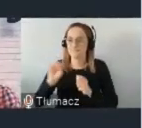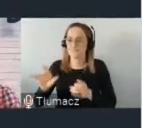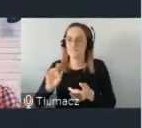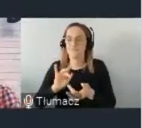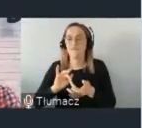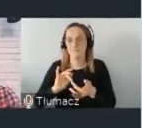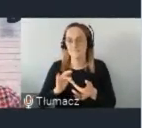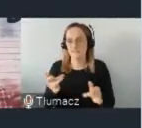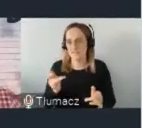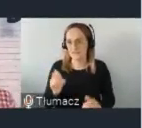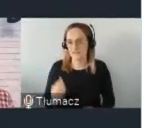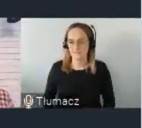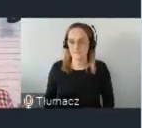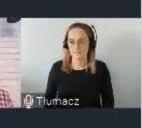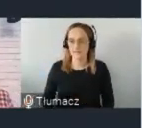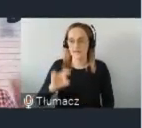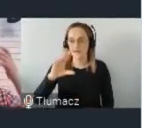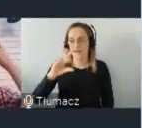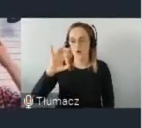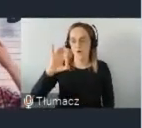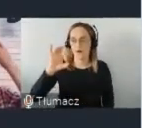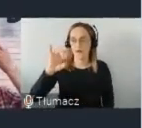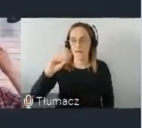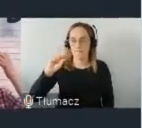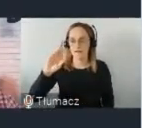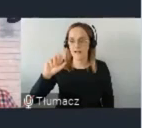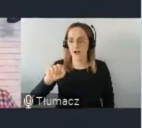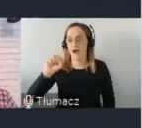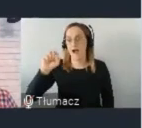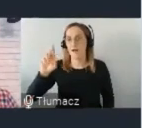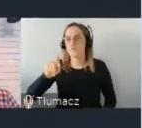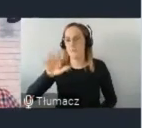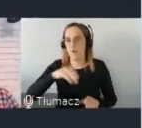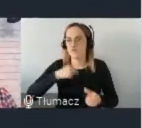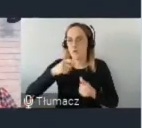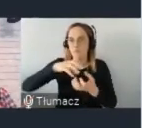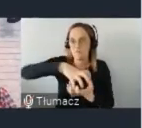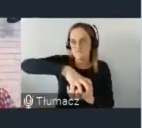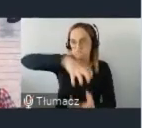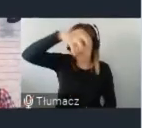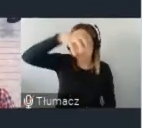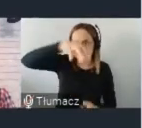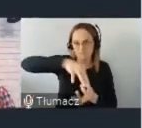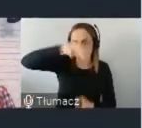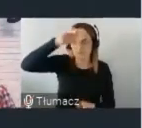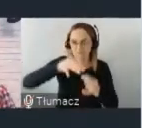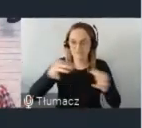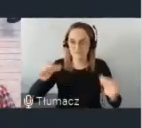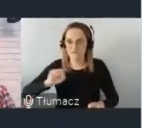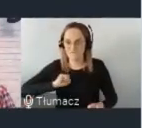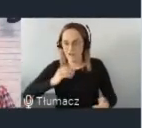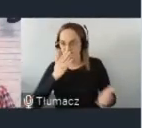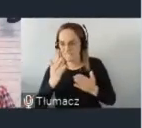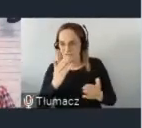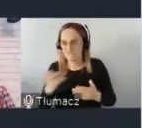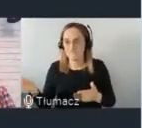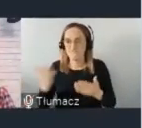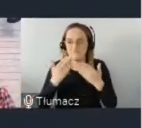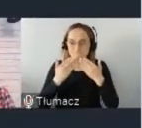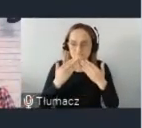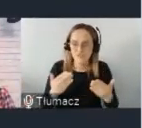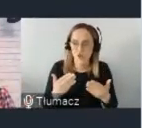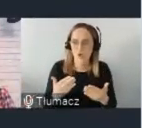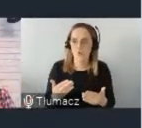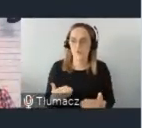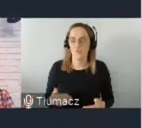tam możemy wizualizować w naszych pomieszczeniach na przykład bryły. No, bardzo fajnie to też wygląda. Dzięki za podpowiedź za